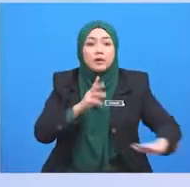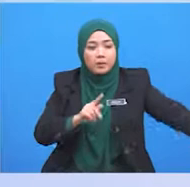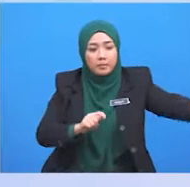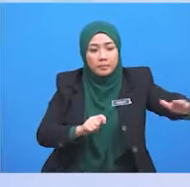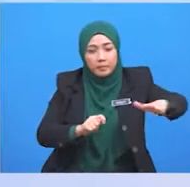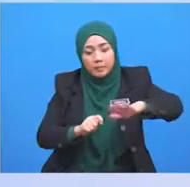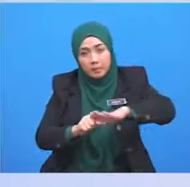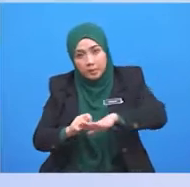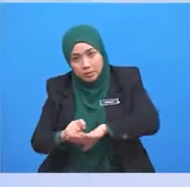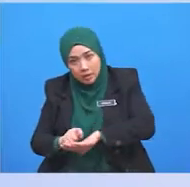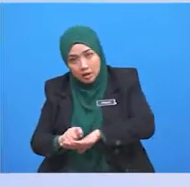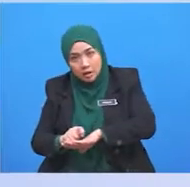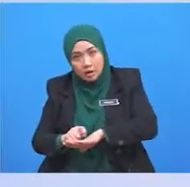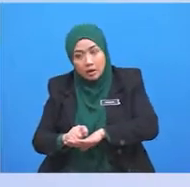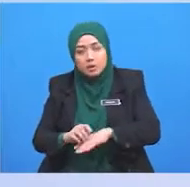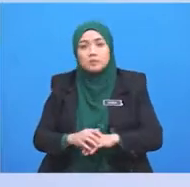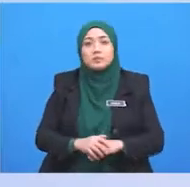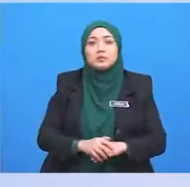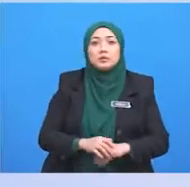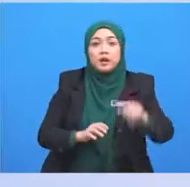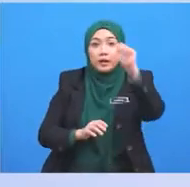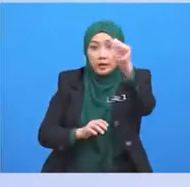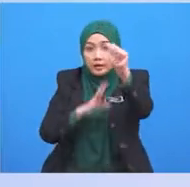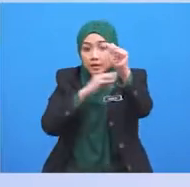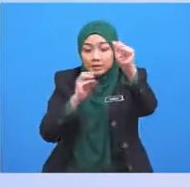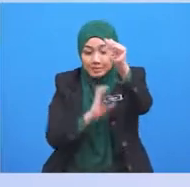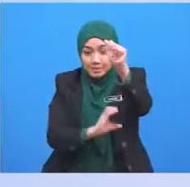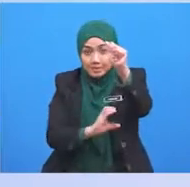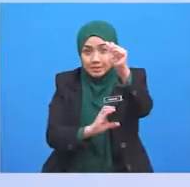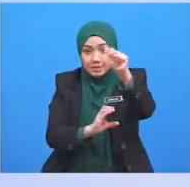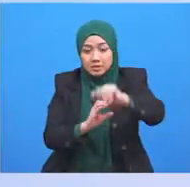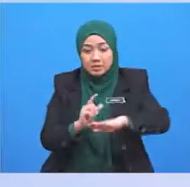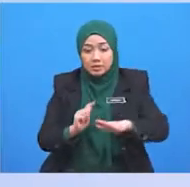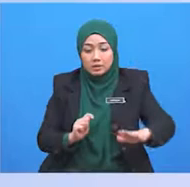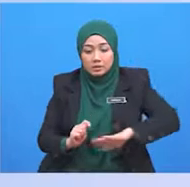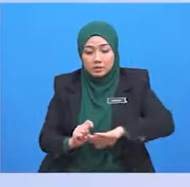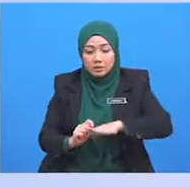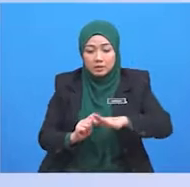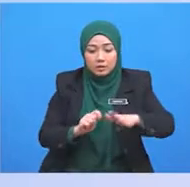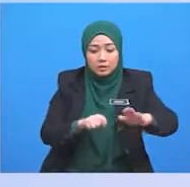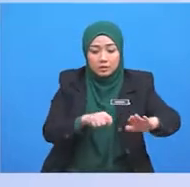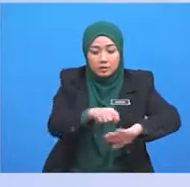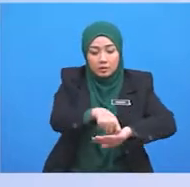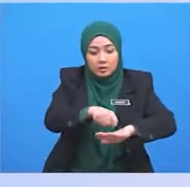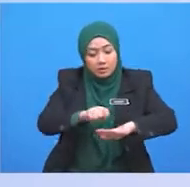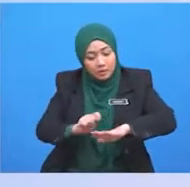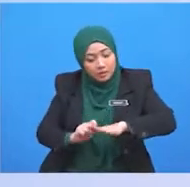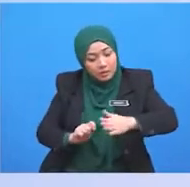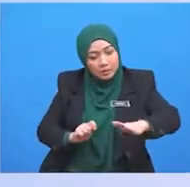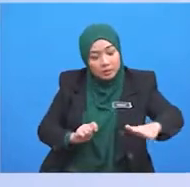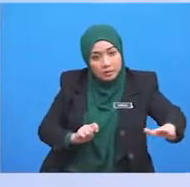sama, kawasan A dan C mengalami air surut kerana air laut tertarik ke kawasan B dan